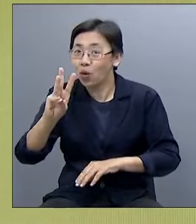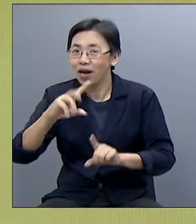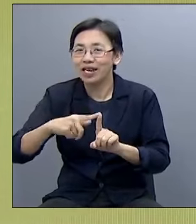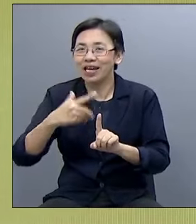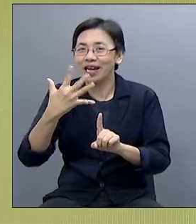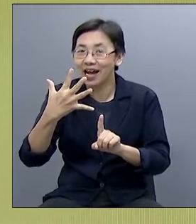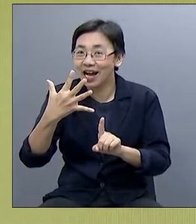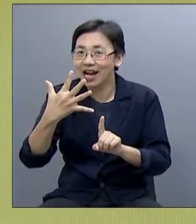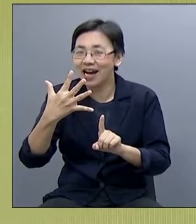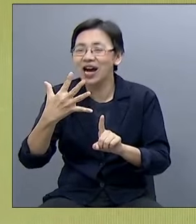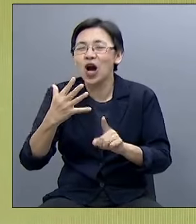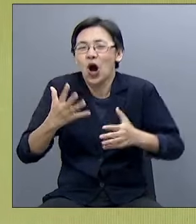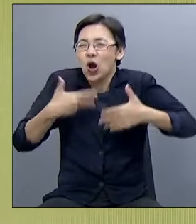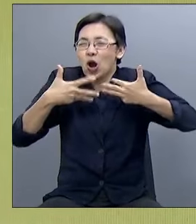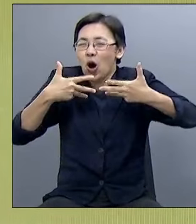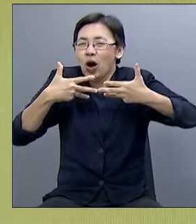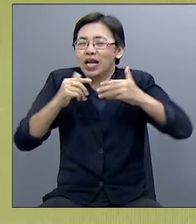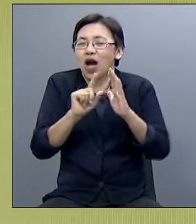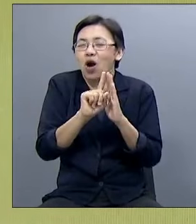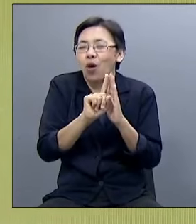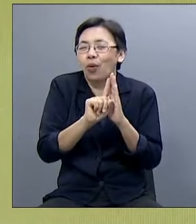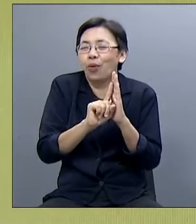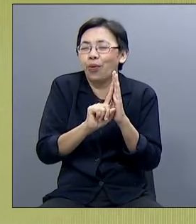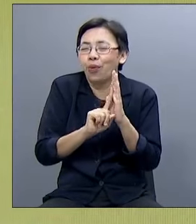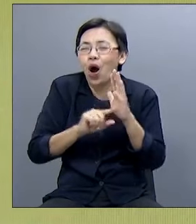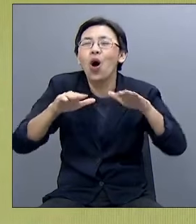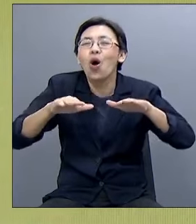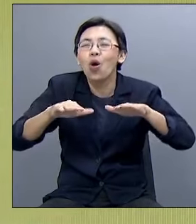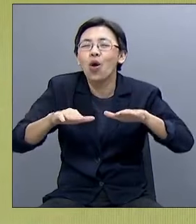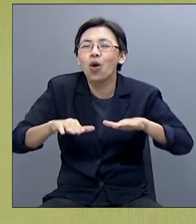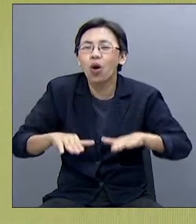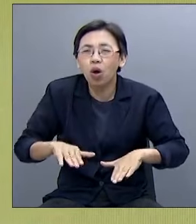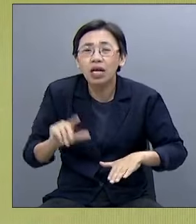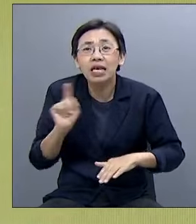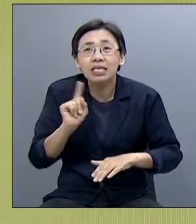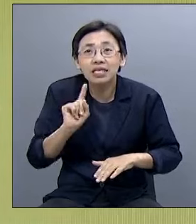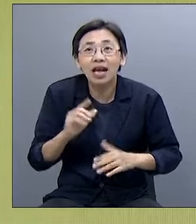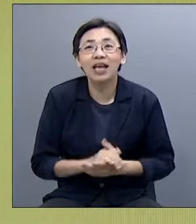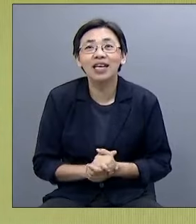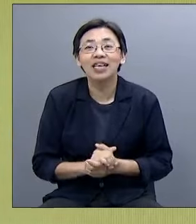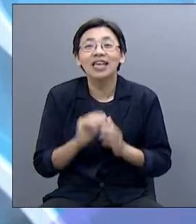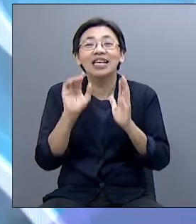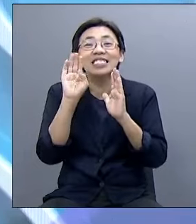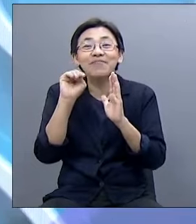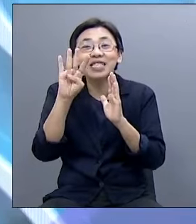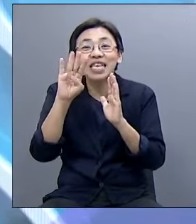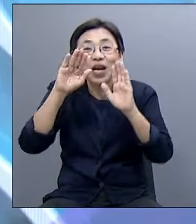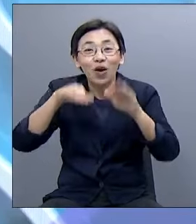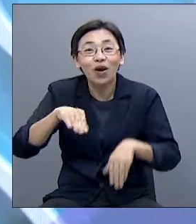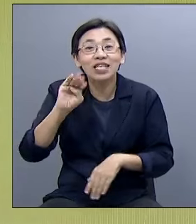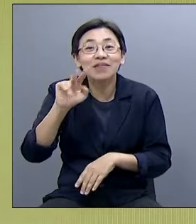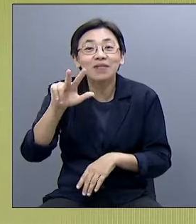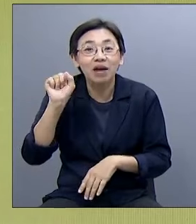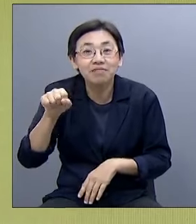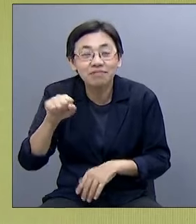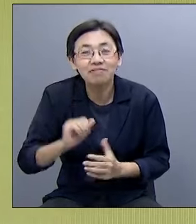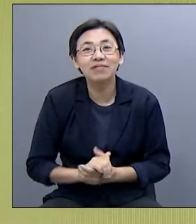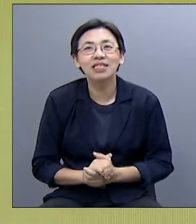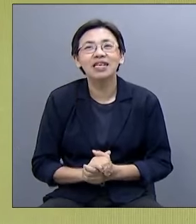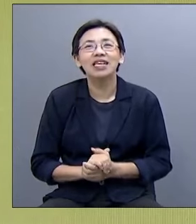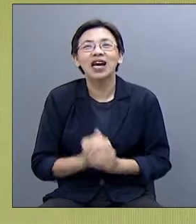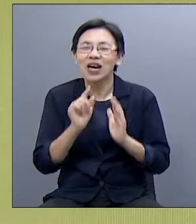ากาศน่าจะ เย็นลง แต่เย็นลงคือเย็นกว่า จาก44เป็น43เนี่ยเหรอ ก็อาจจะเหลือประม